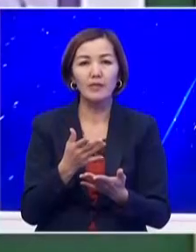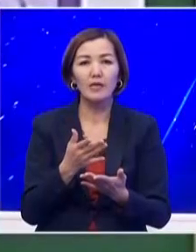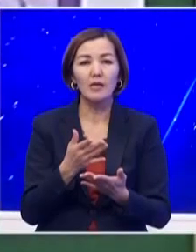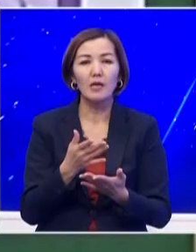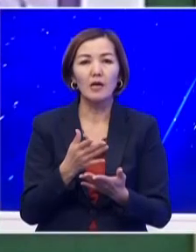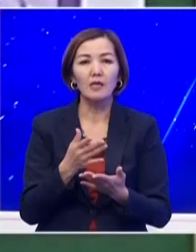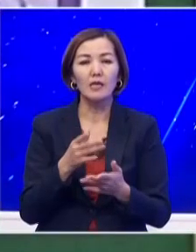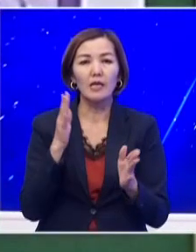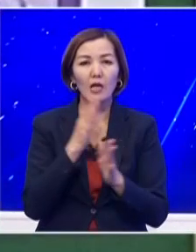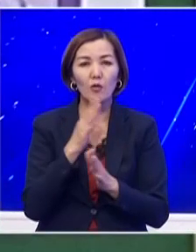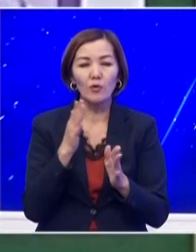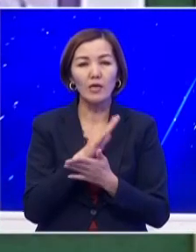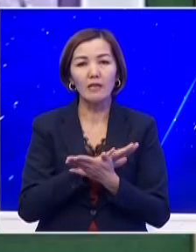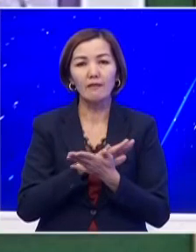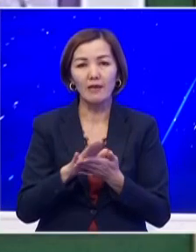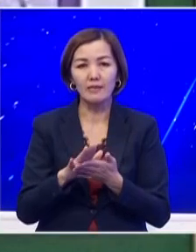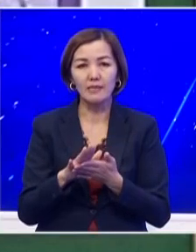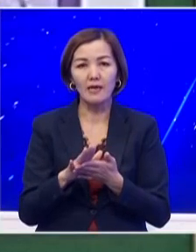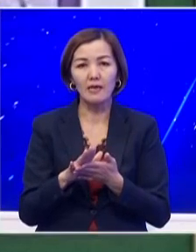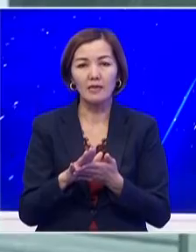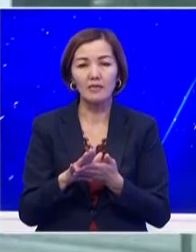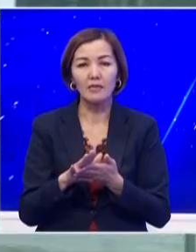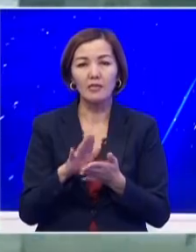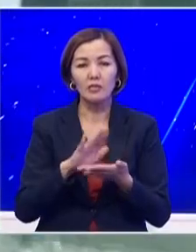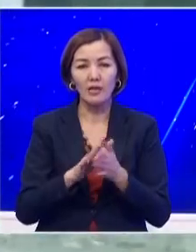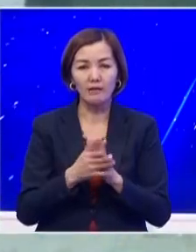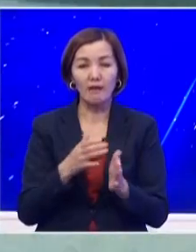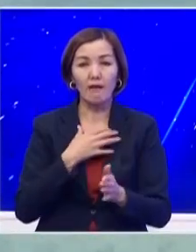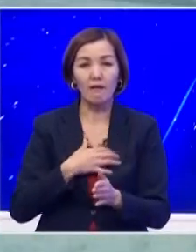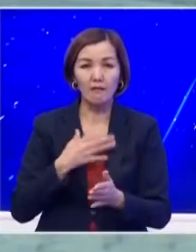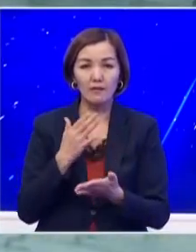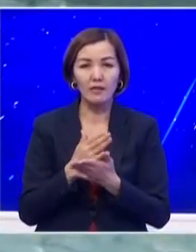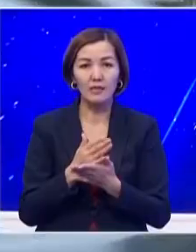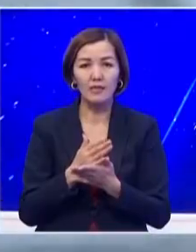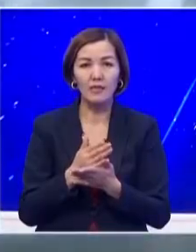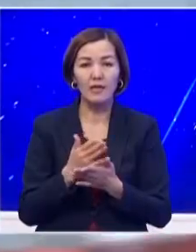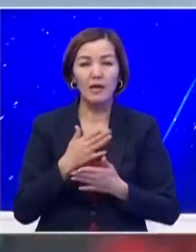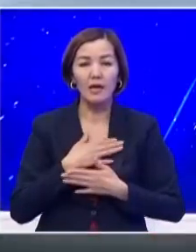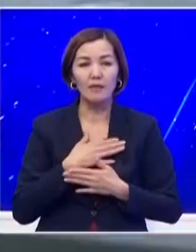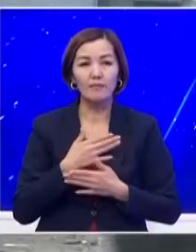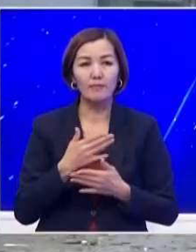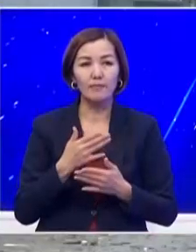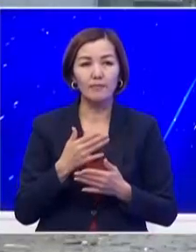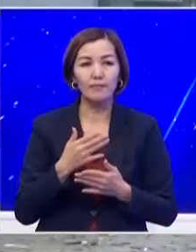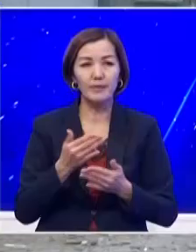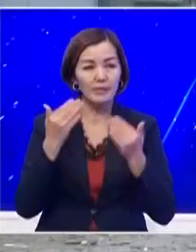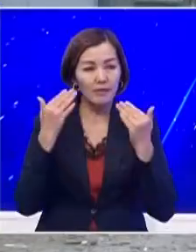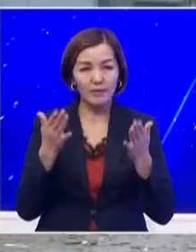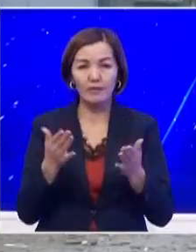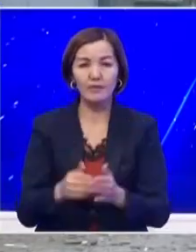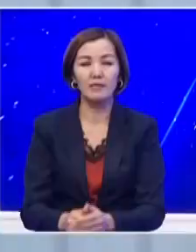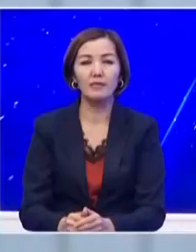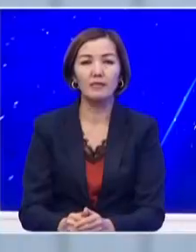үлгі аларлық дүниесі көп. Оларды экологияның жайы аса алаңдатады. Ал бізде ше. Амина